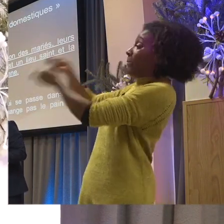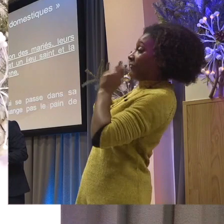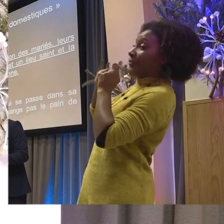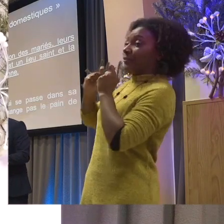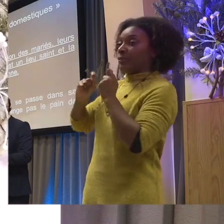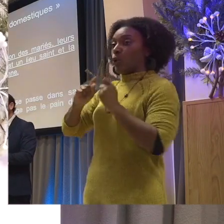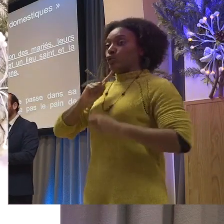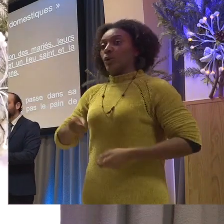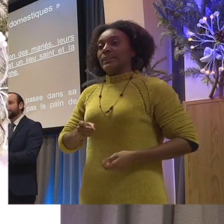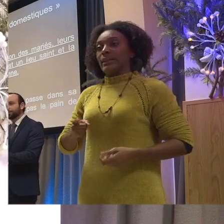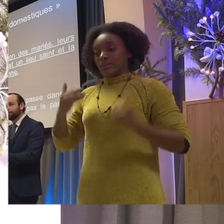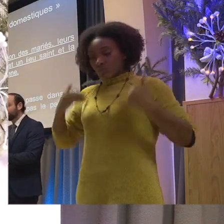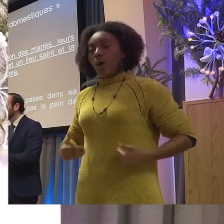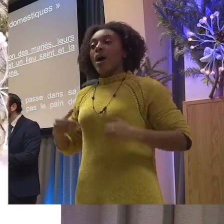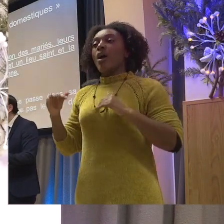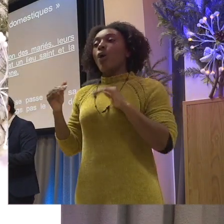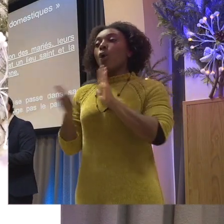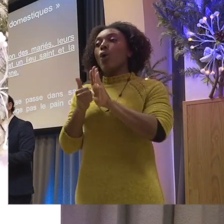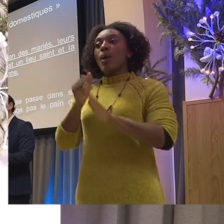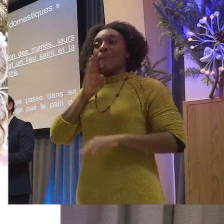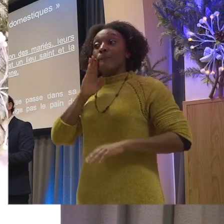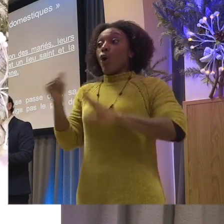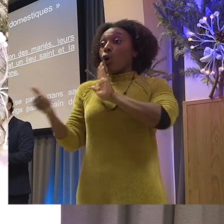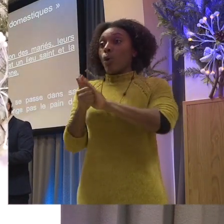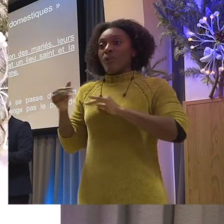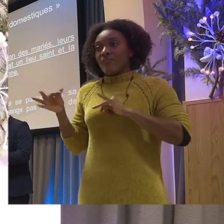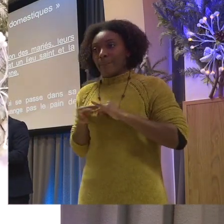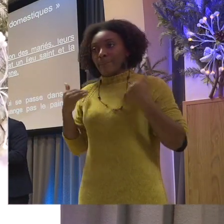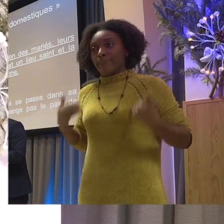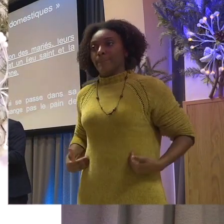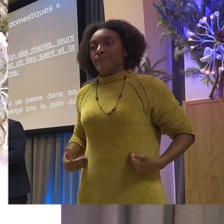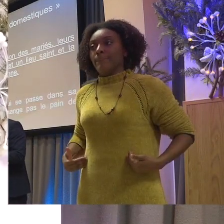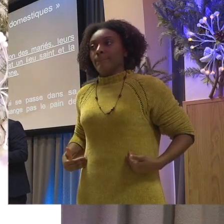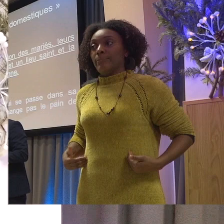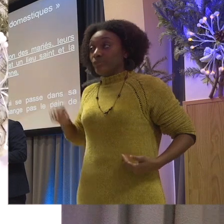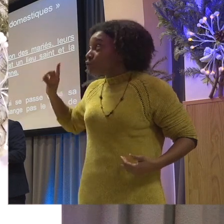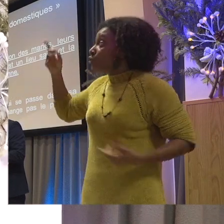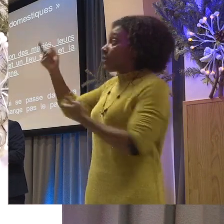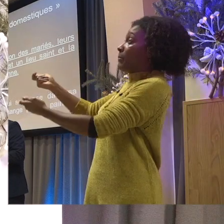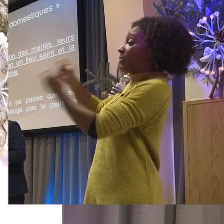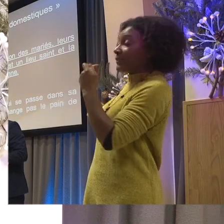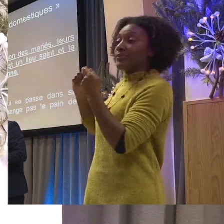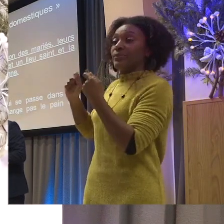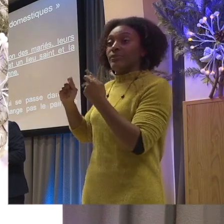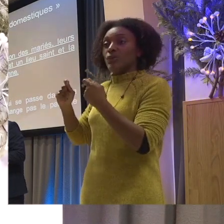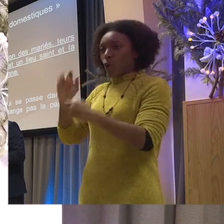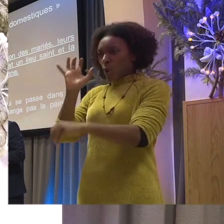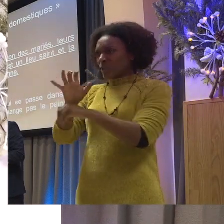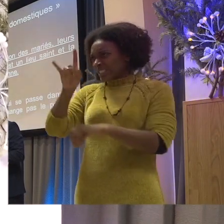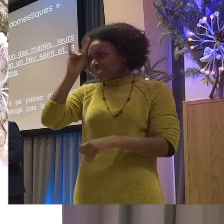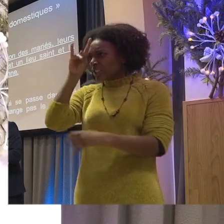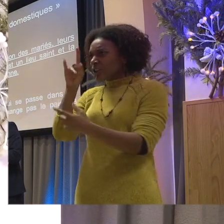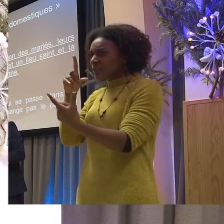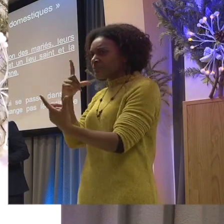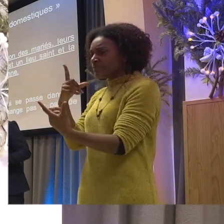position d'épouse et par sa position de mère. Dieu lui a donné cette autorité contre l'adversaire.